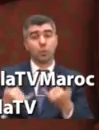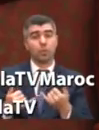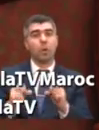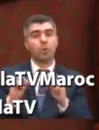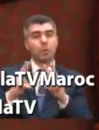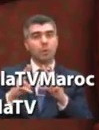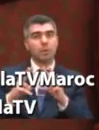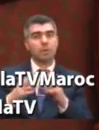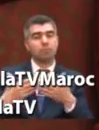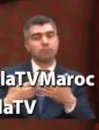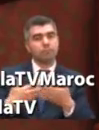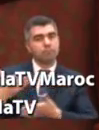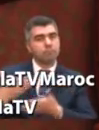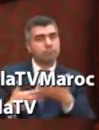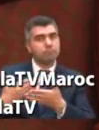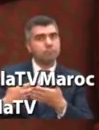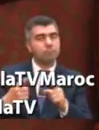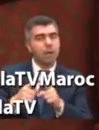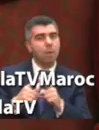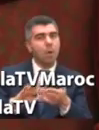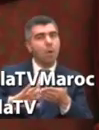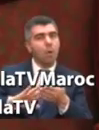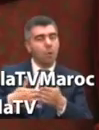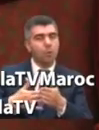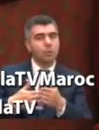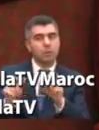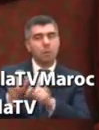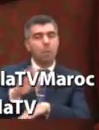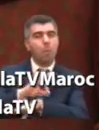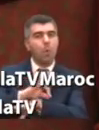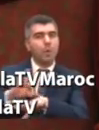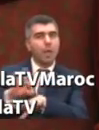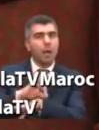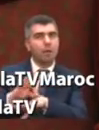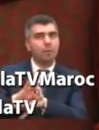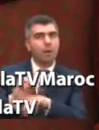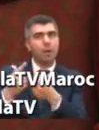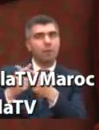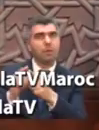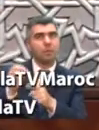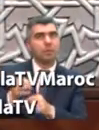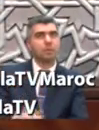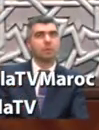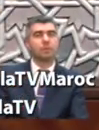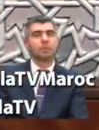مفتوح لكي يكون هناك ادماج موارد بشريه انطلاقا. انتهى الوقت السيد الوزير.